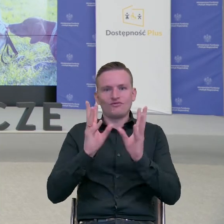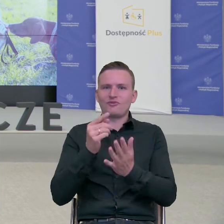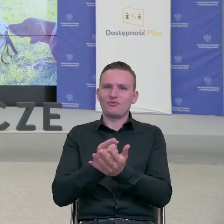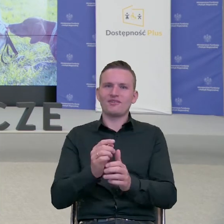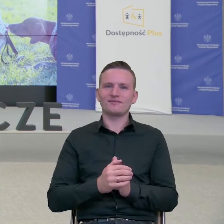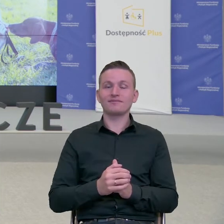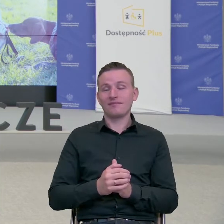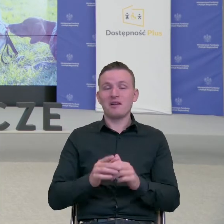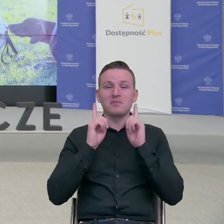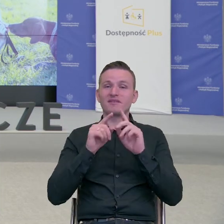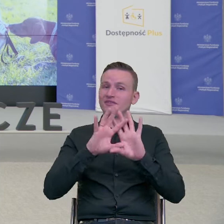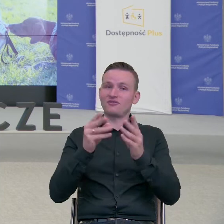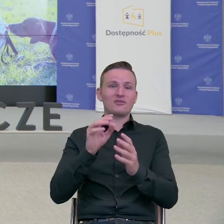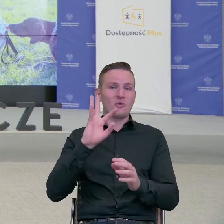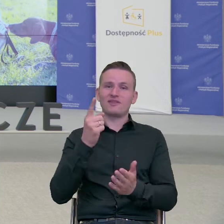fantastyczny. Brawa.